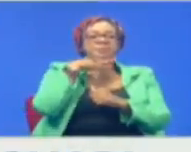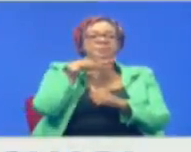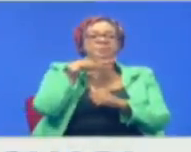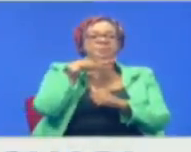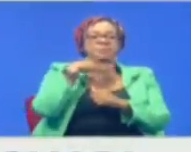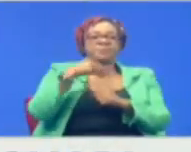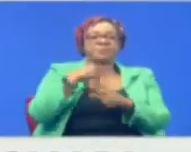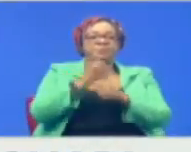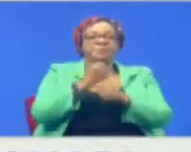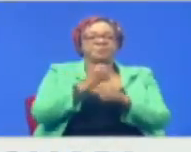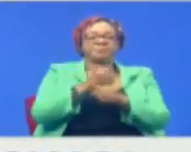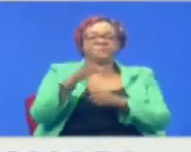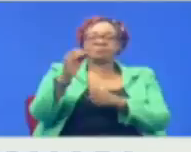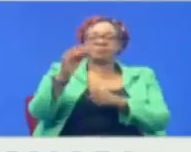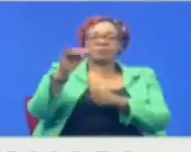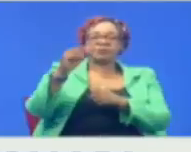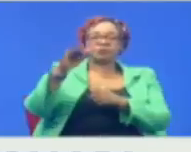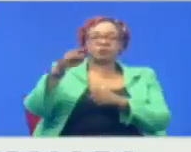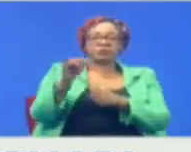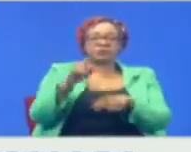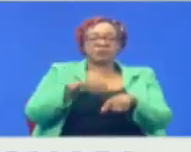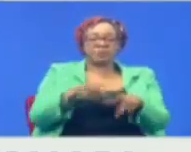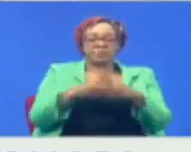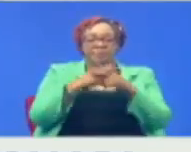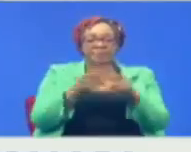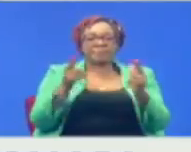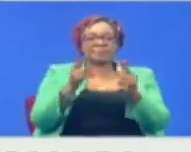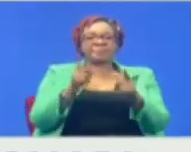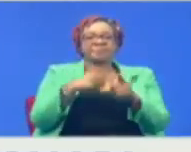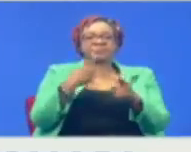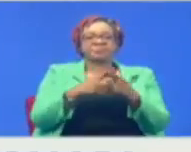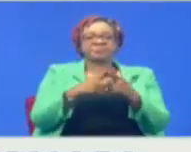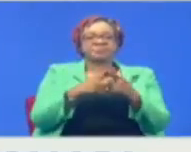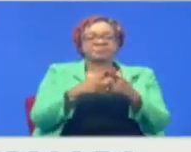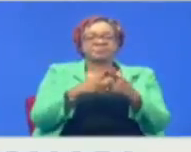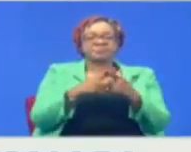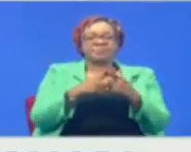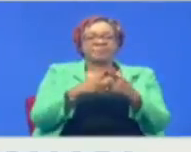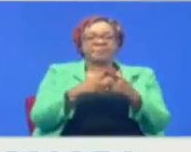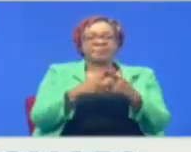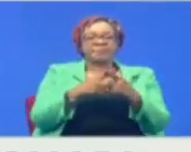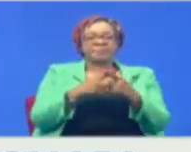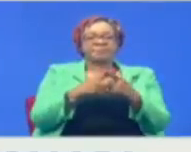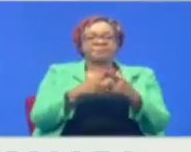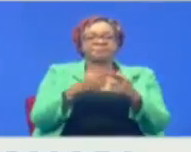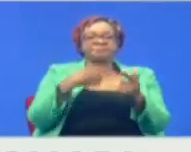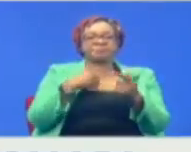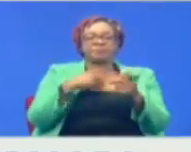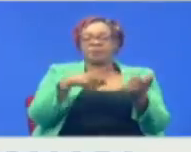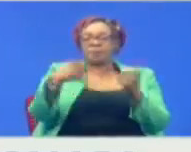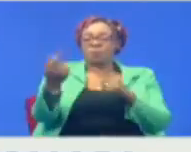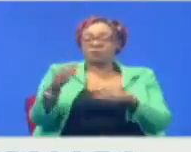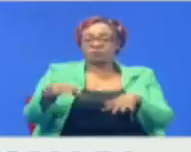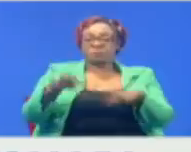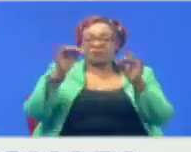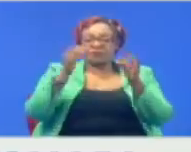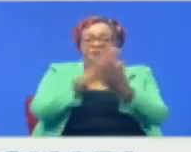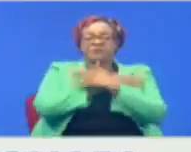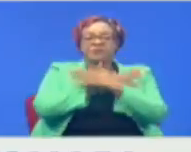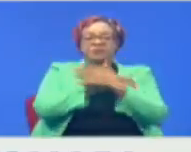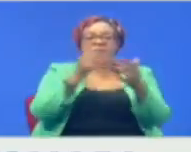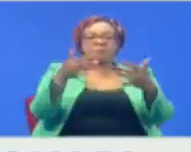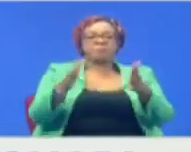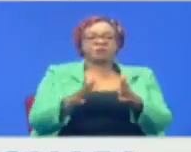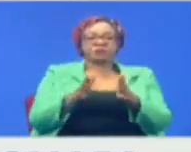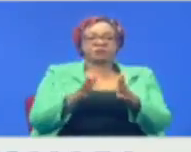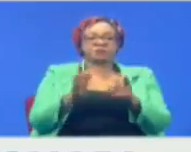cosmetology as a course when I started off, and then it came about was like I went to pick a friend also in a mortuary again, and was